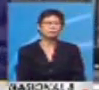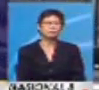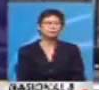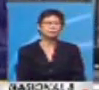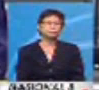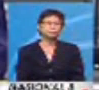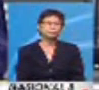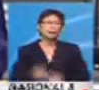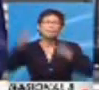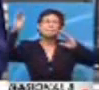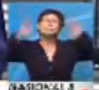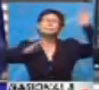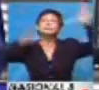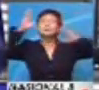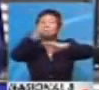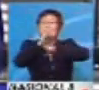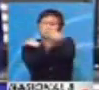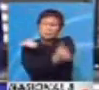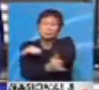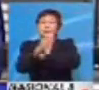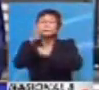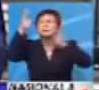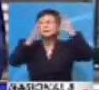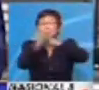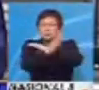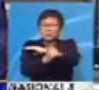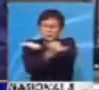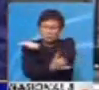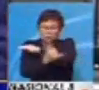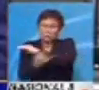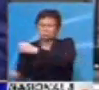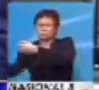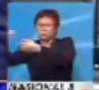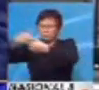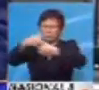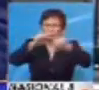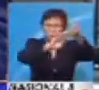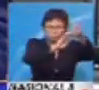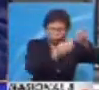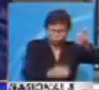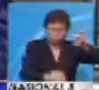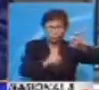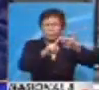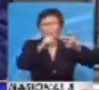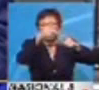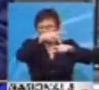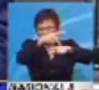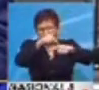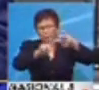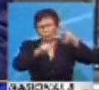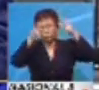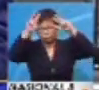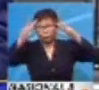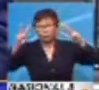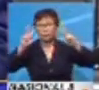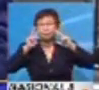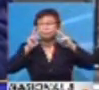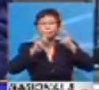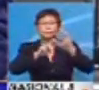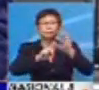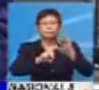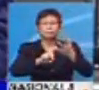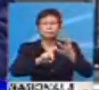dan Malaysia serta negara-negara yang terlibat yaitu Brunei Filipina Vietnam